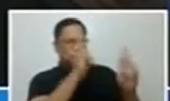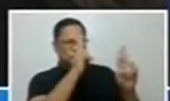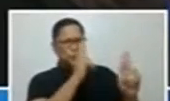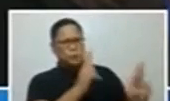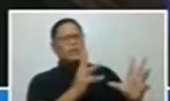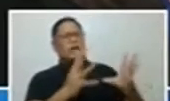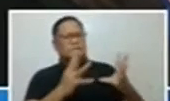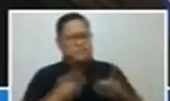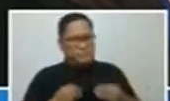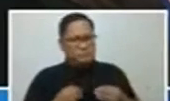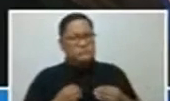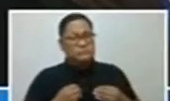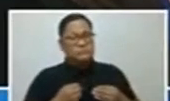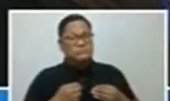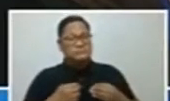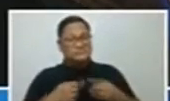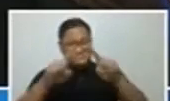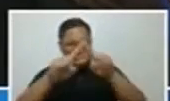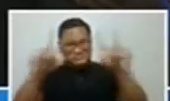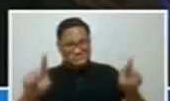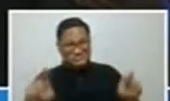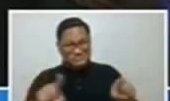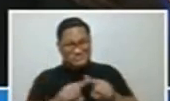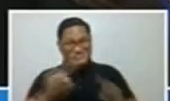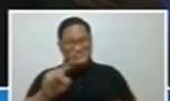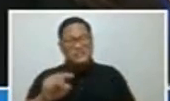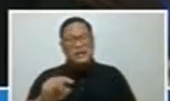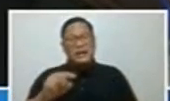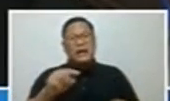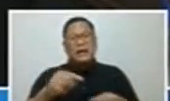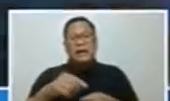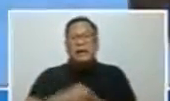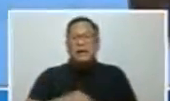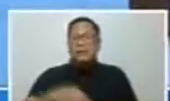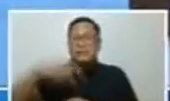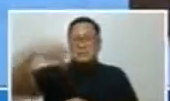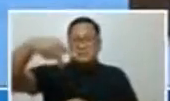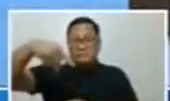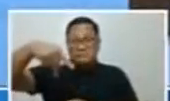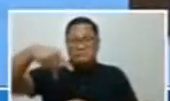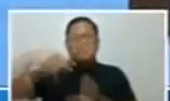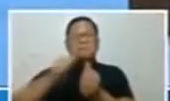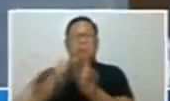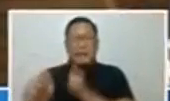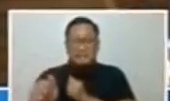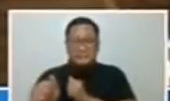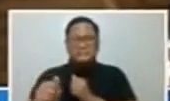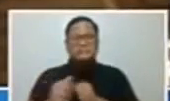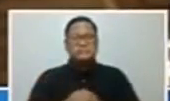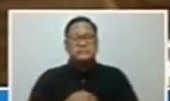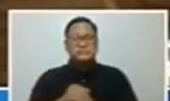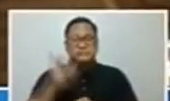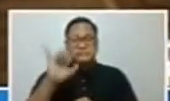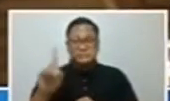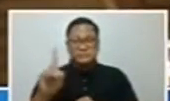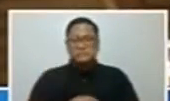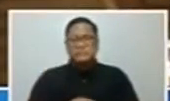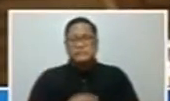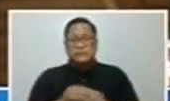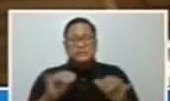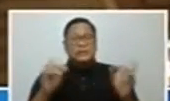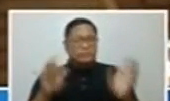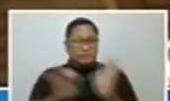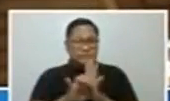Ang terrorism, you know, with or without pandemic, tuloy-tuloy yung activities nila dyan. No? Makita naman natin, may mga nagaganap pa rin engkwentro sa